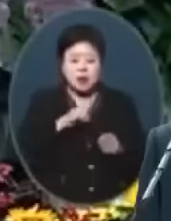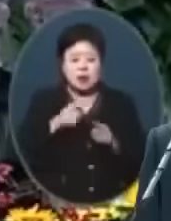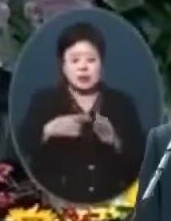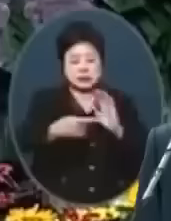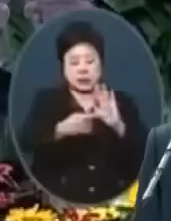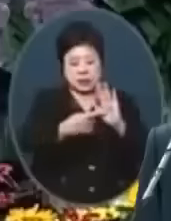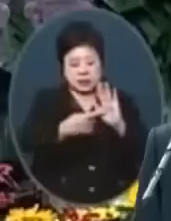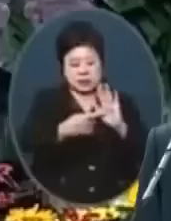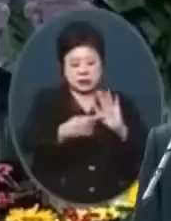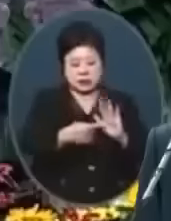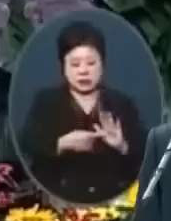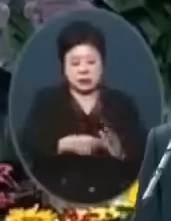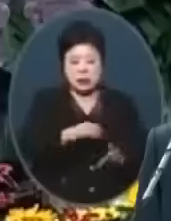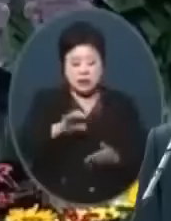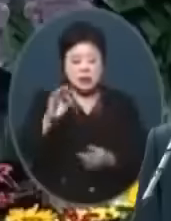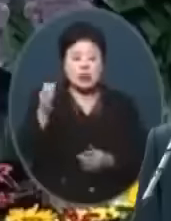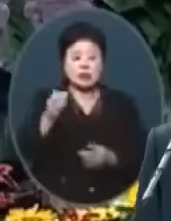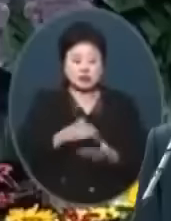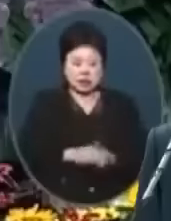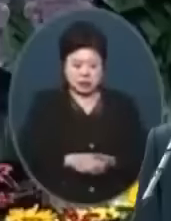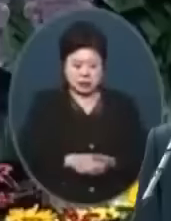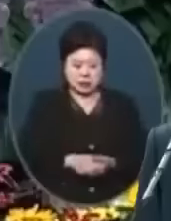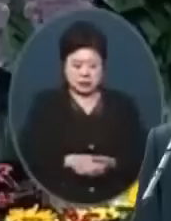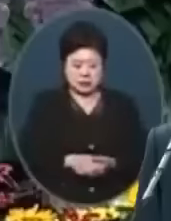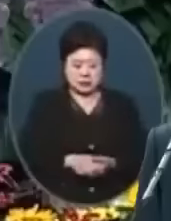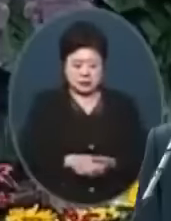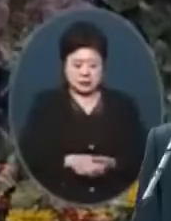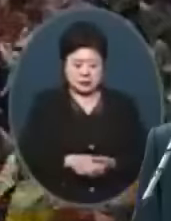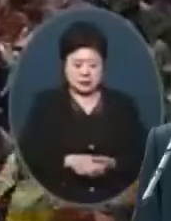꼭 인용될 것이다.